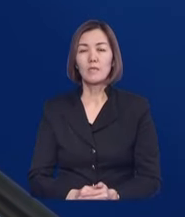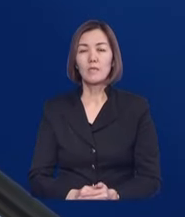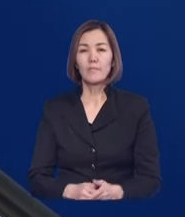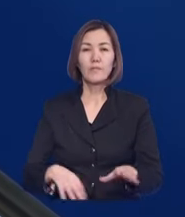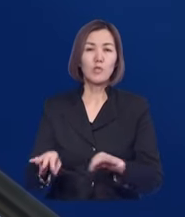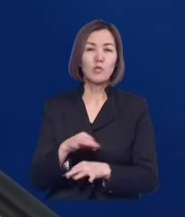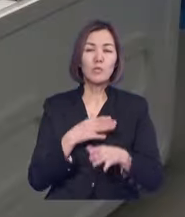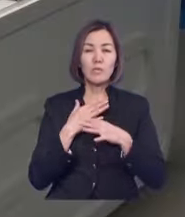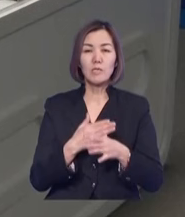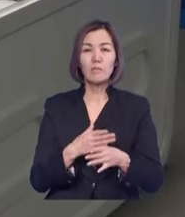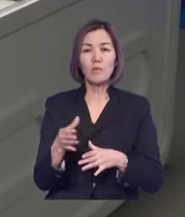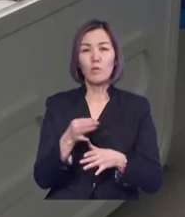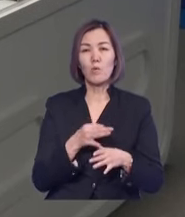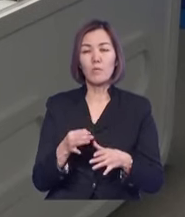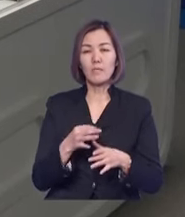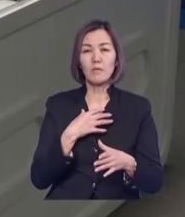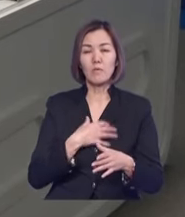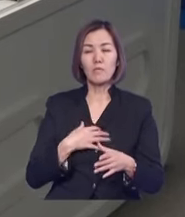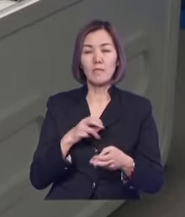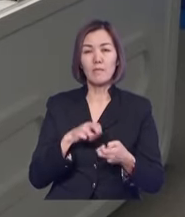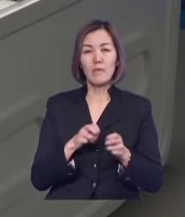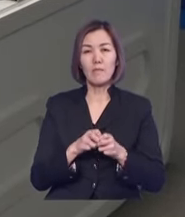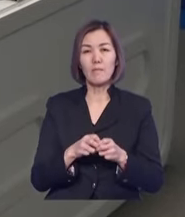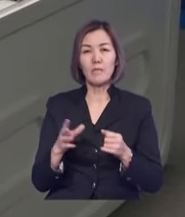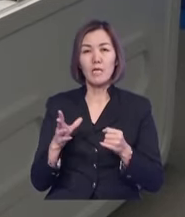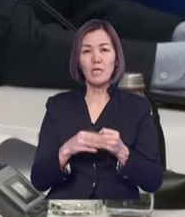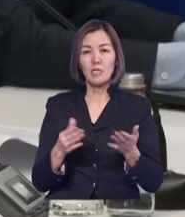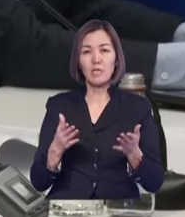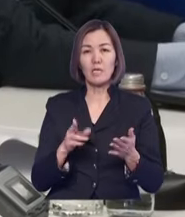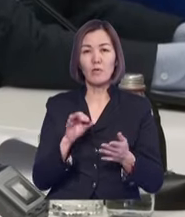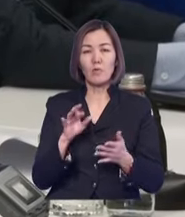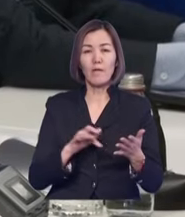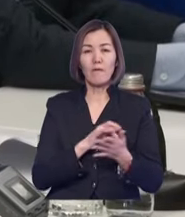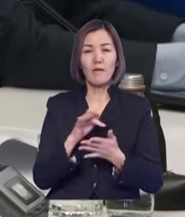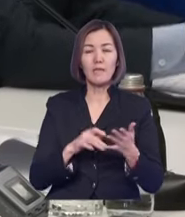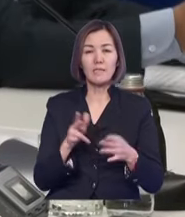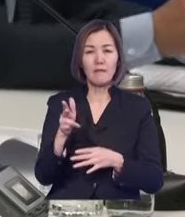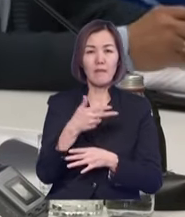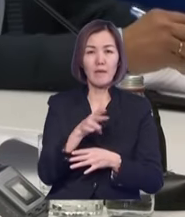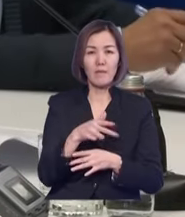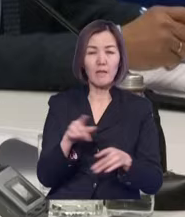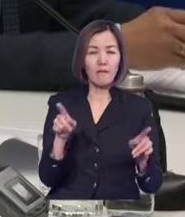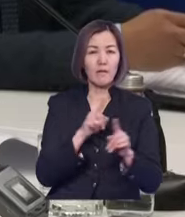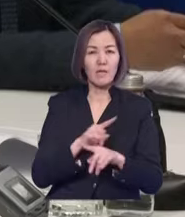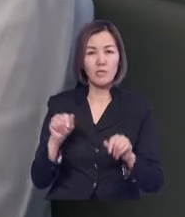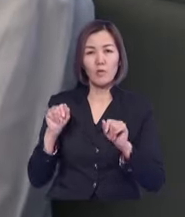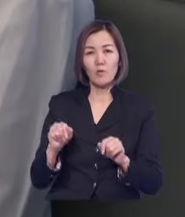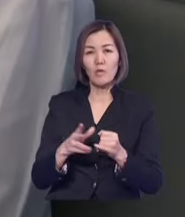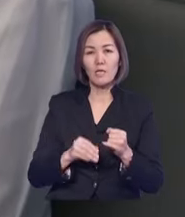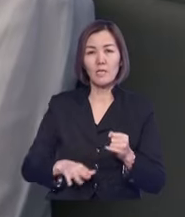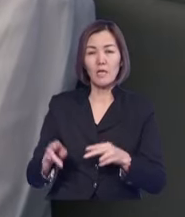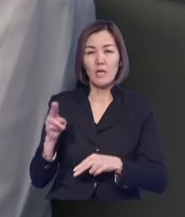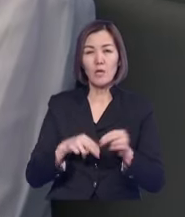жоба шеңберінде облыстың өзекті мәселелері, жер учаскелері, Қонаев қаласының камералары, ерекше қорғалатын аумақтар мен